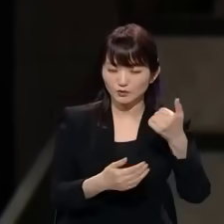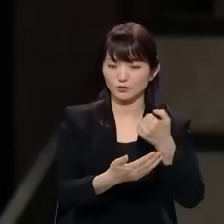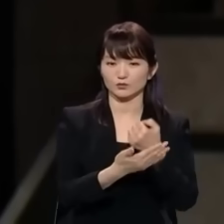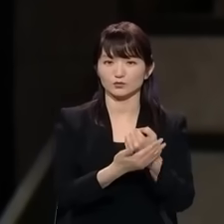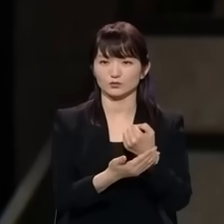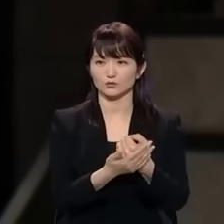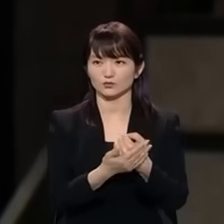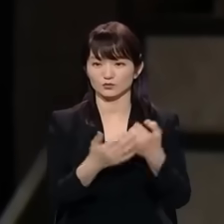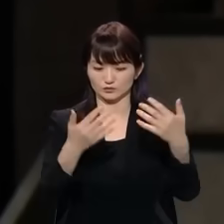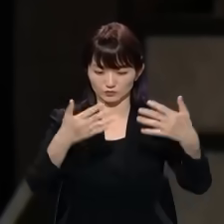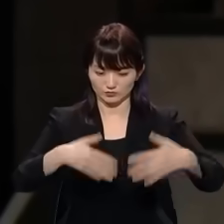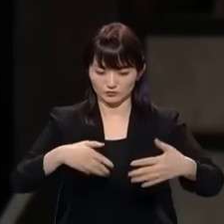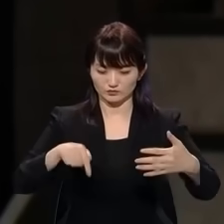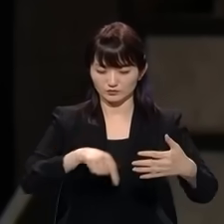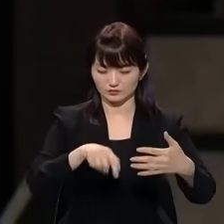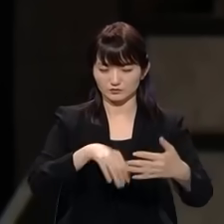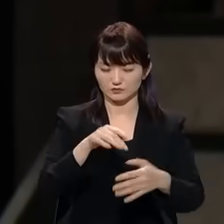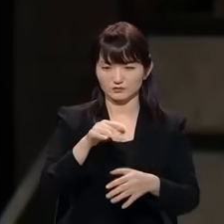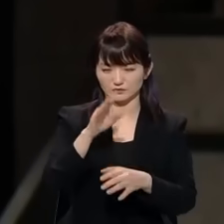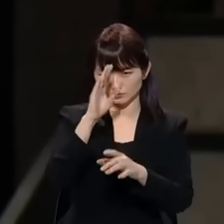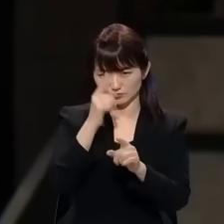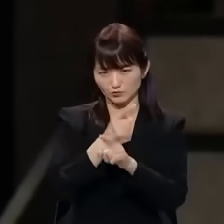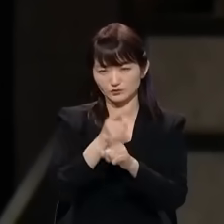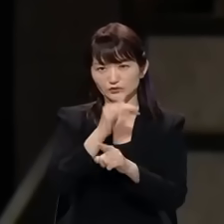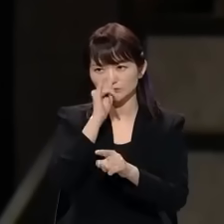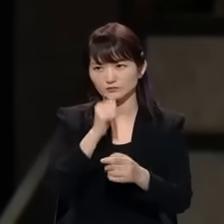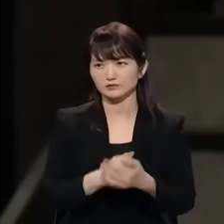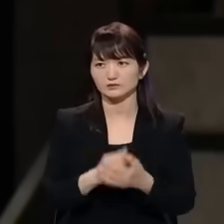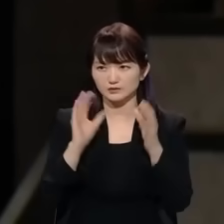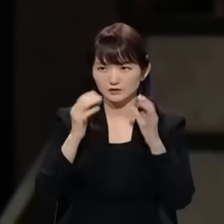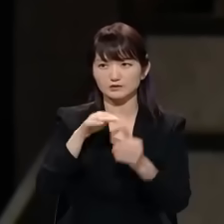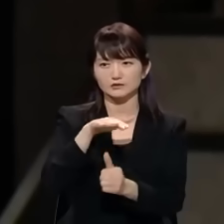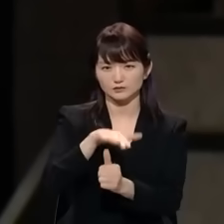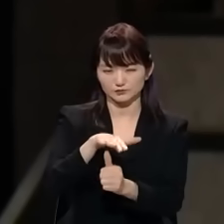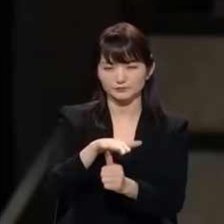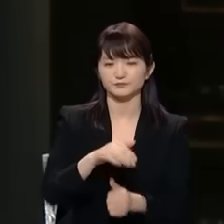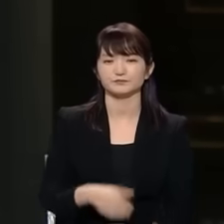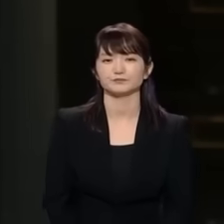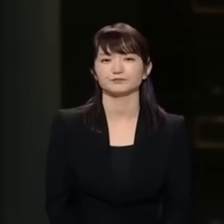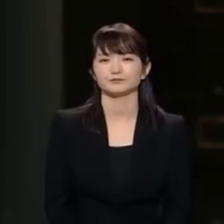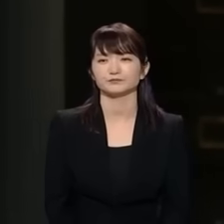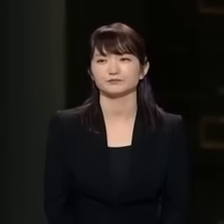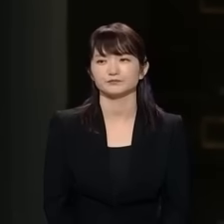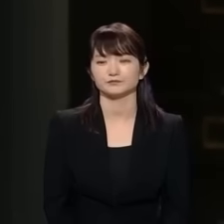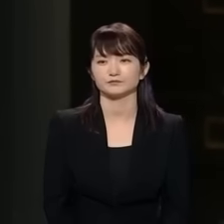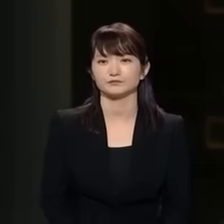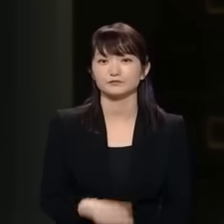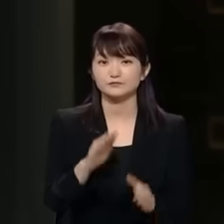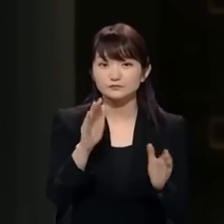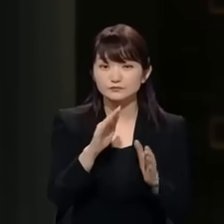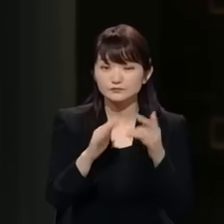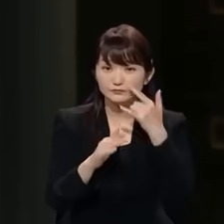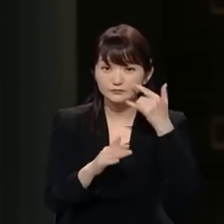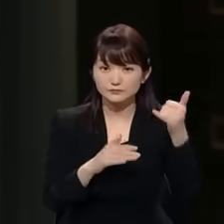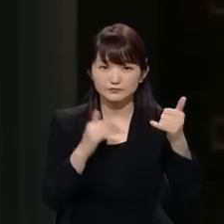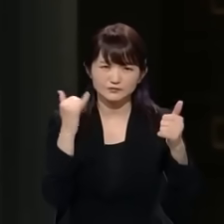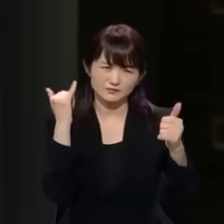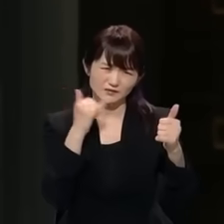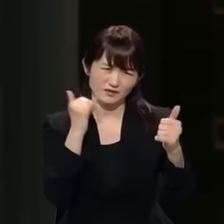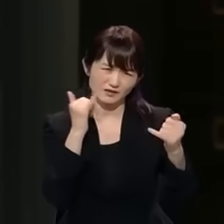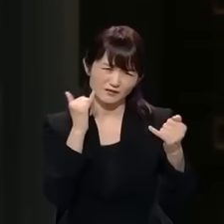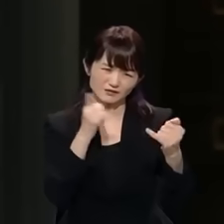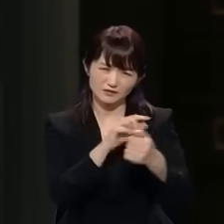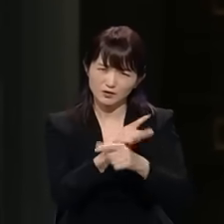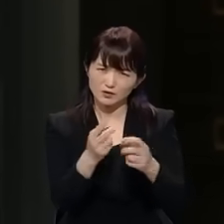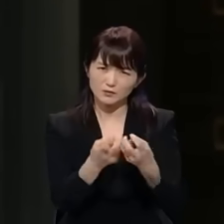제 조건 안에서 충분히 고쳐줄 수 있습니다. 아이가 어려요. 그렇군요. 저희가 이 학생 그 학부모와 연락을 해보려고